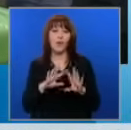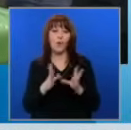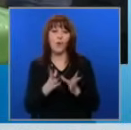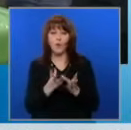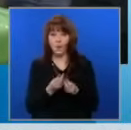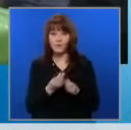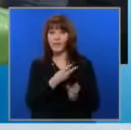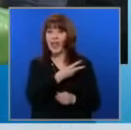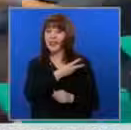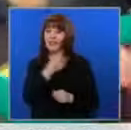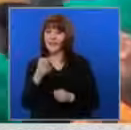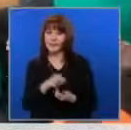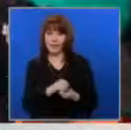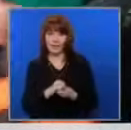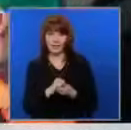в страната.